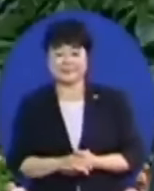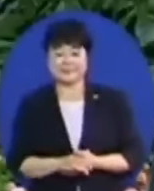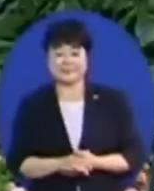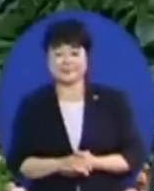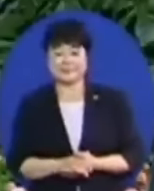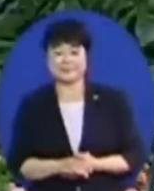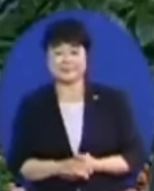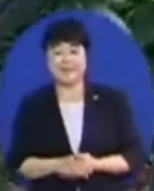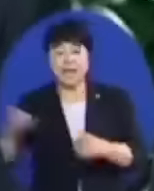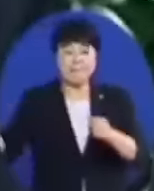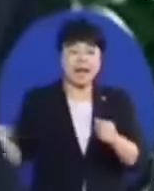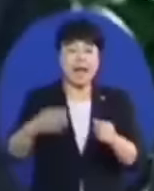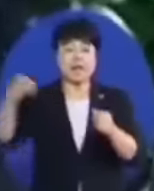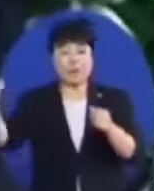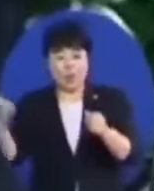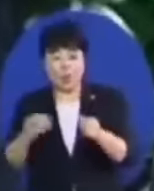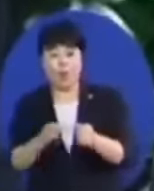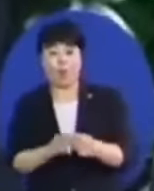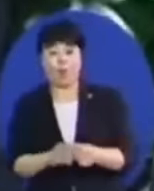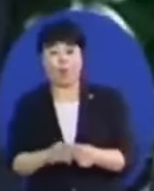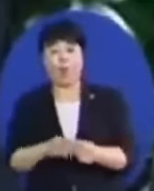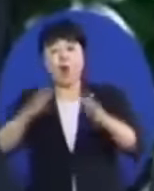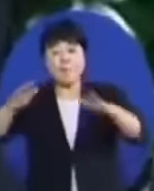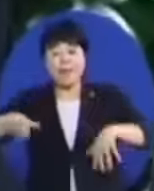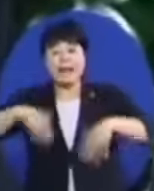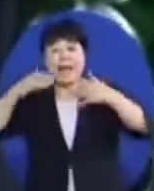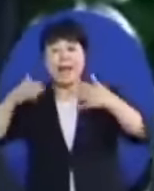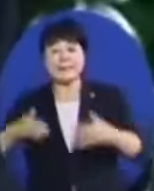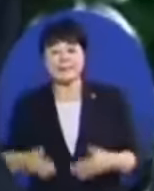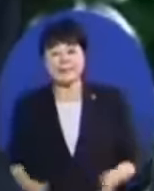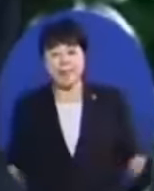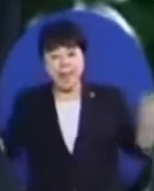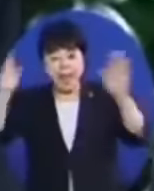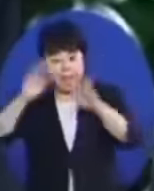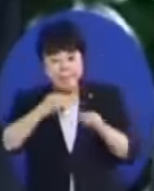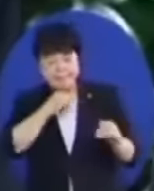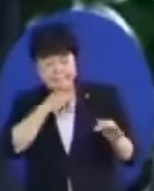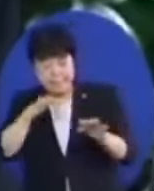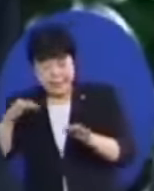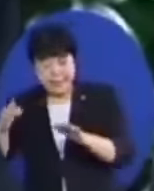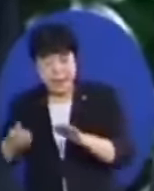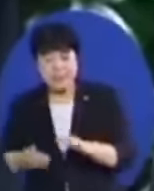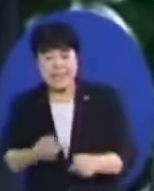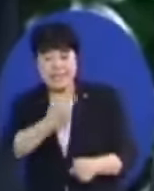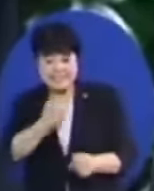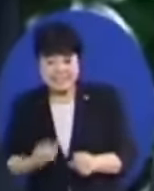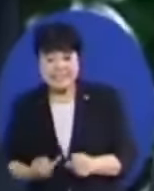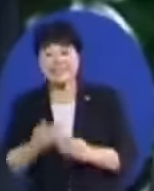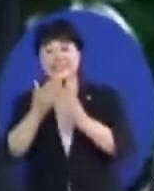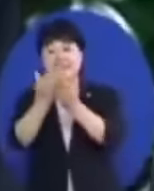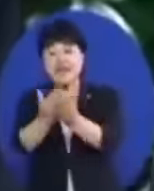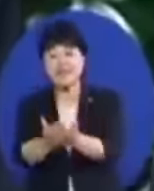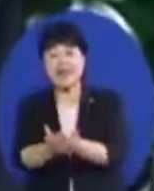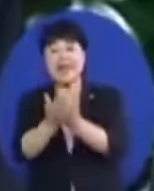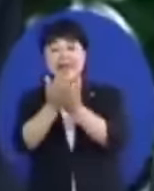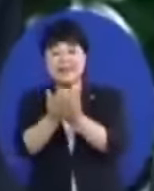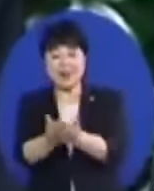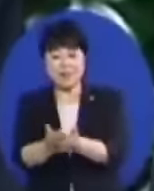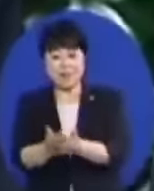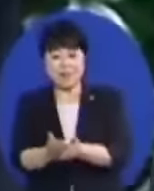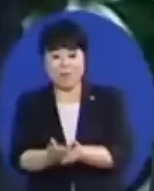파도가 일고 바람이 부는 밤바다 위에 제자들만 배를 타고 바다를